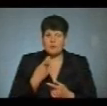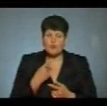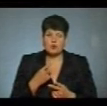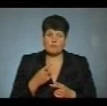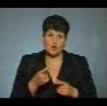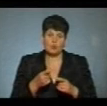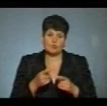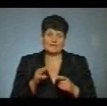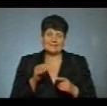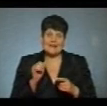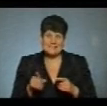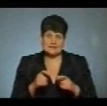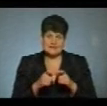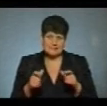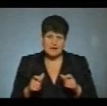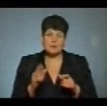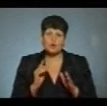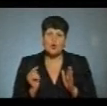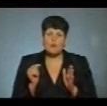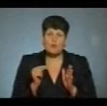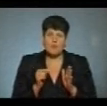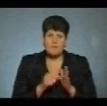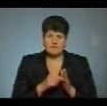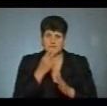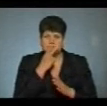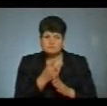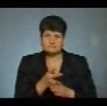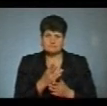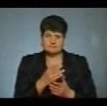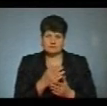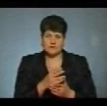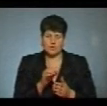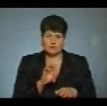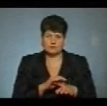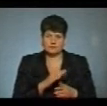то це, власне, ті, хто в групі ризику, хто до вас потрапив за симптомами. Так. Якщо ми говоримо про